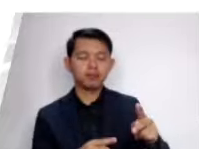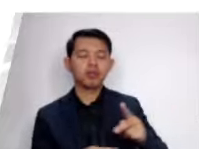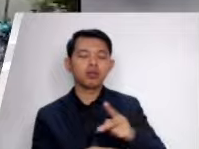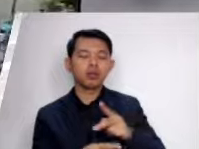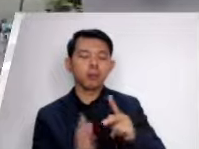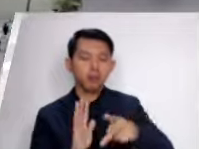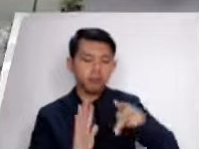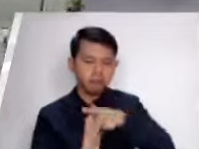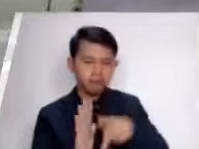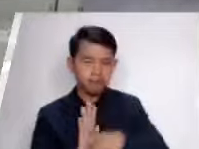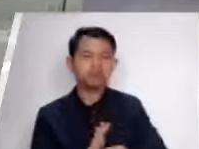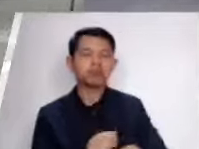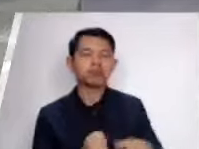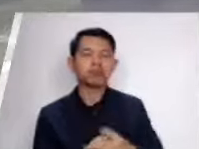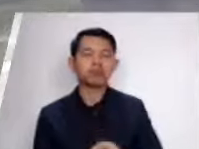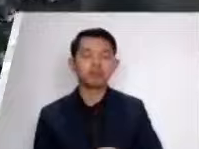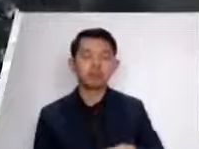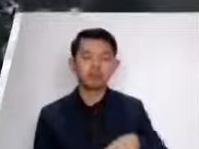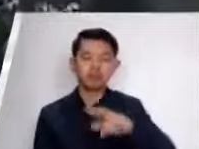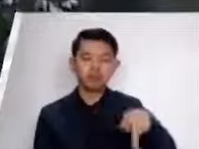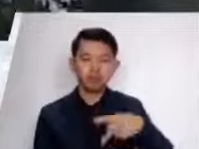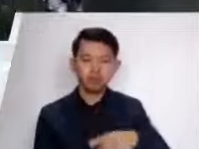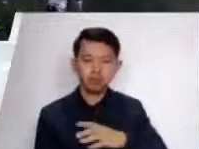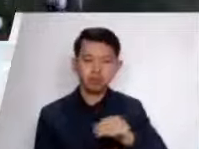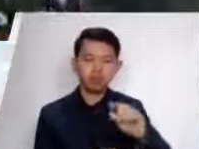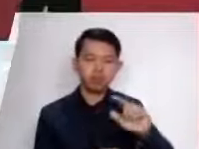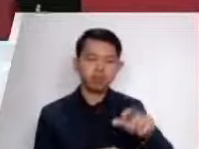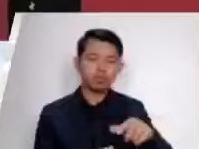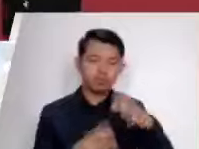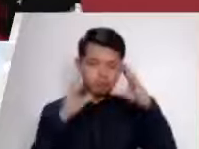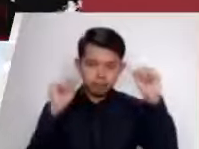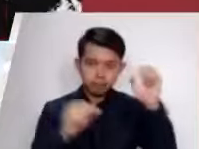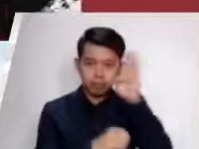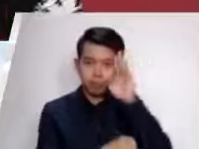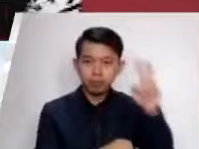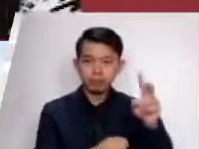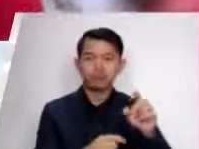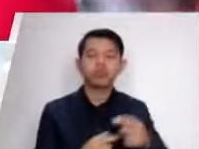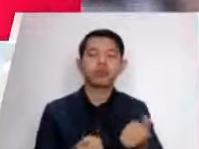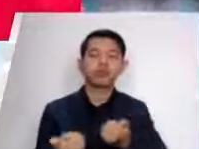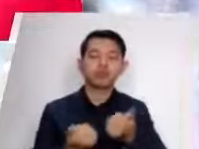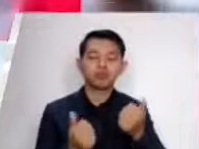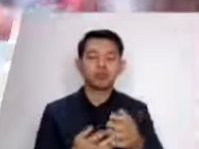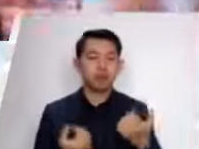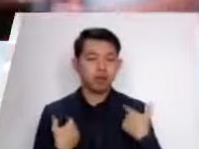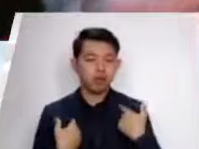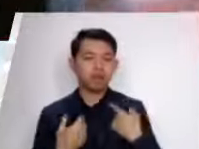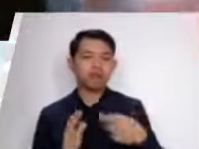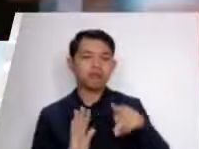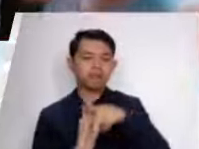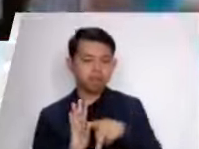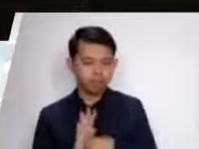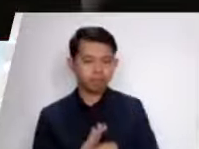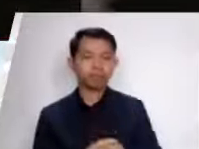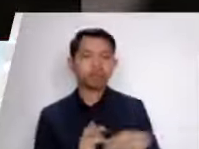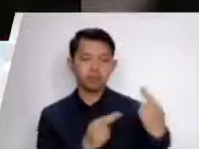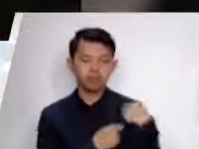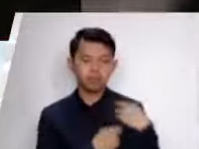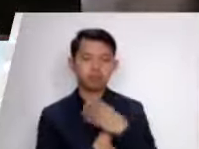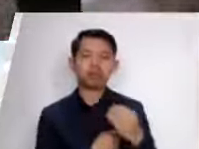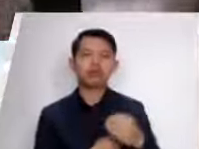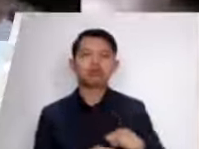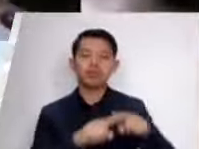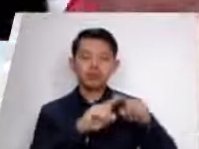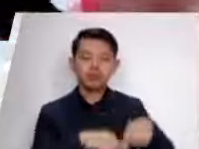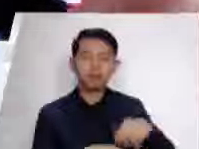Marcos. Inilalarawan ang bagong Pilipinas bilang may prinsipyo, may pananagutan at maasahang gobyerno na pinagtibay ng